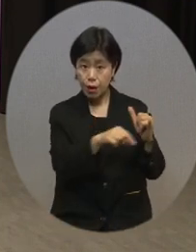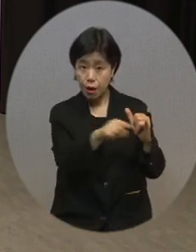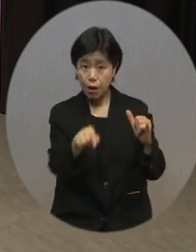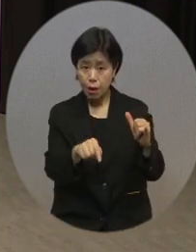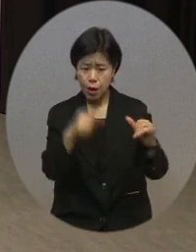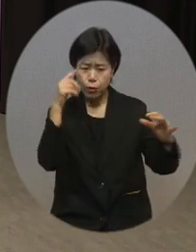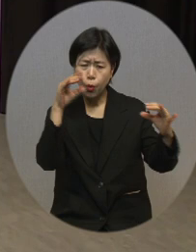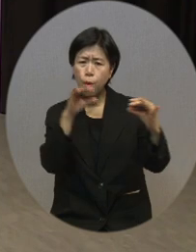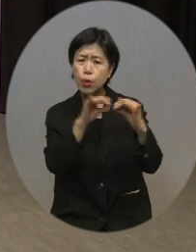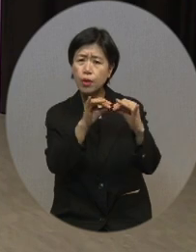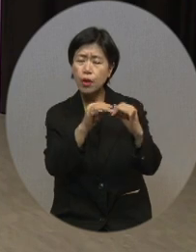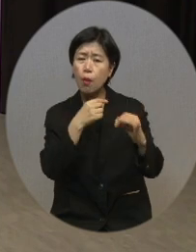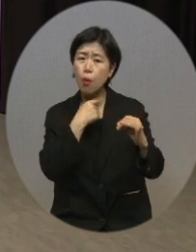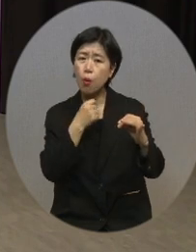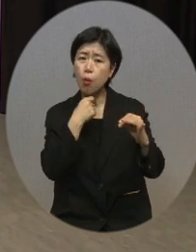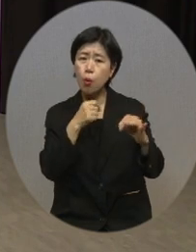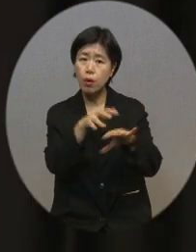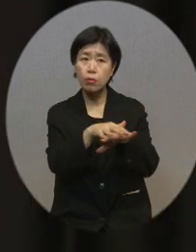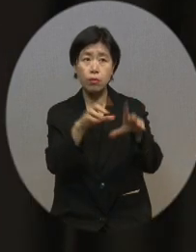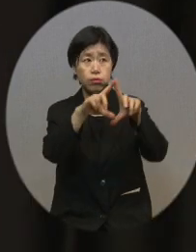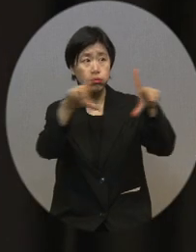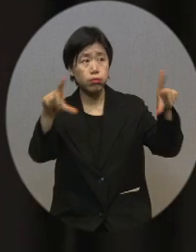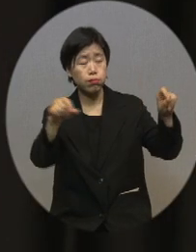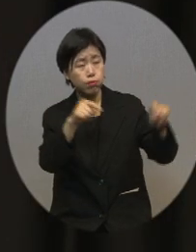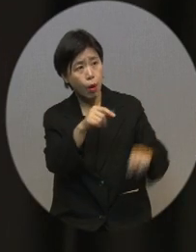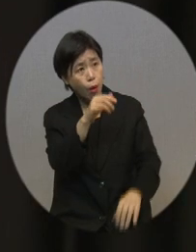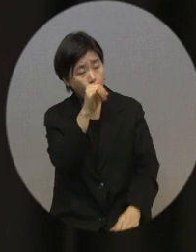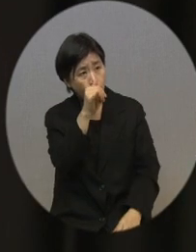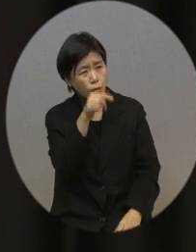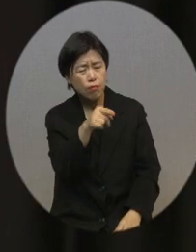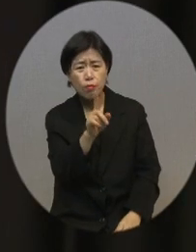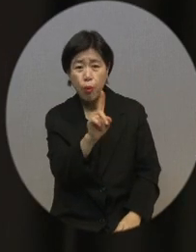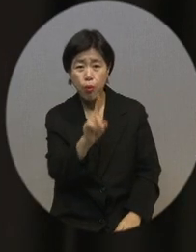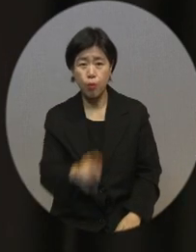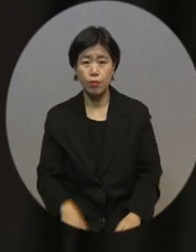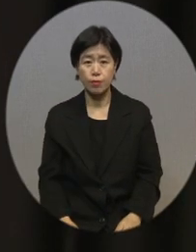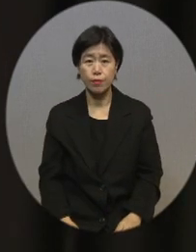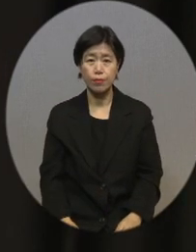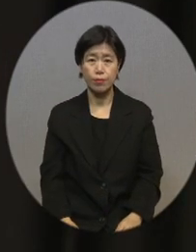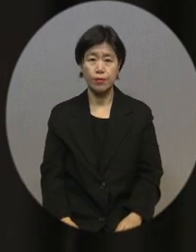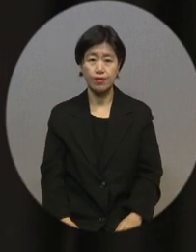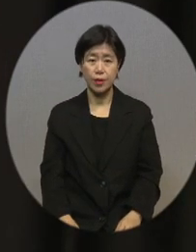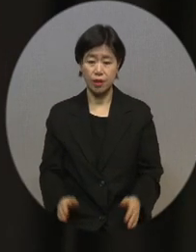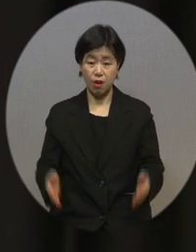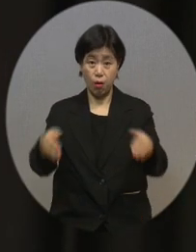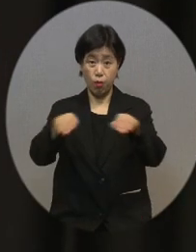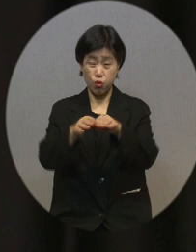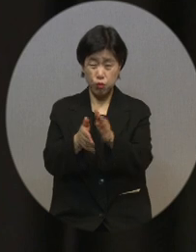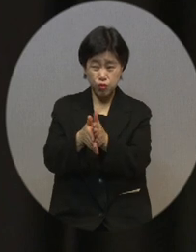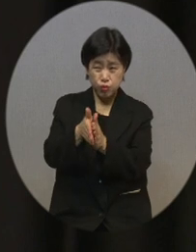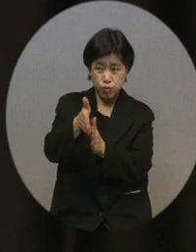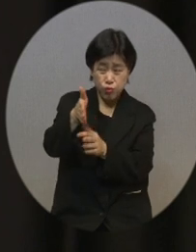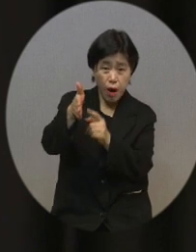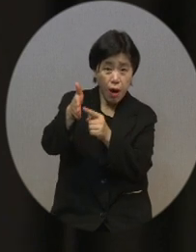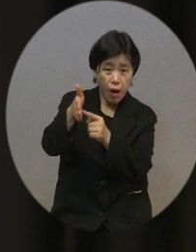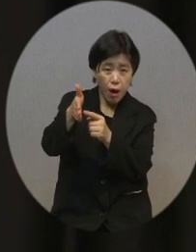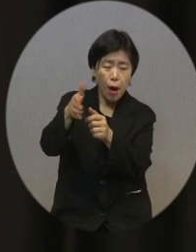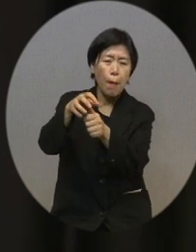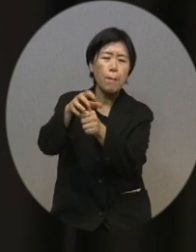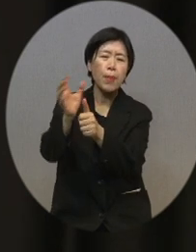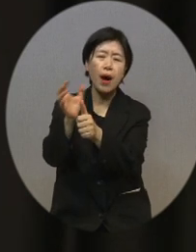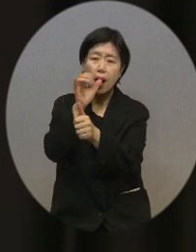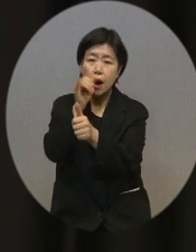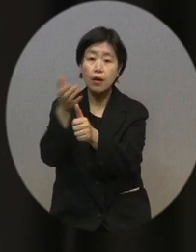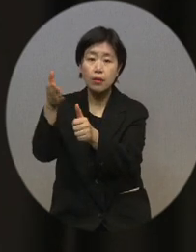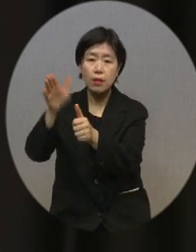그래서 네, 이게 네. 무슨 동의입니까? 네. 그랬더니 고도 제한이 풀리긴 풀렸는데 네. 이걸로는 안 됩니다. 예. 더